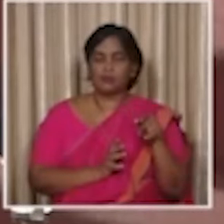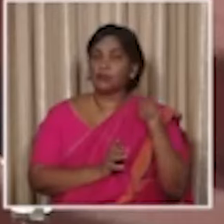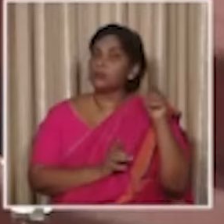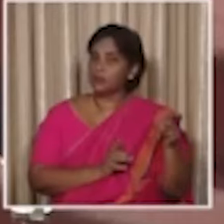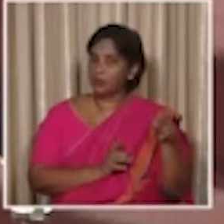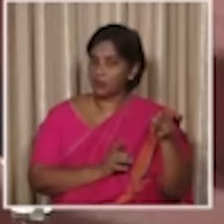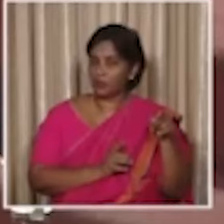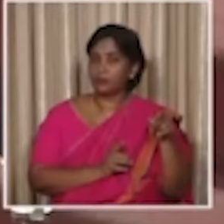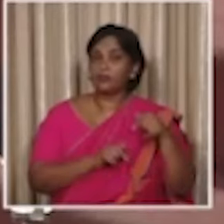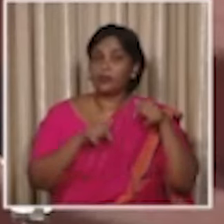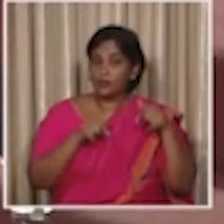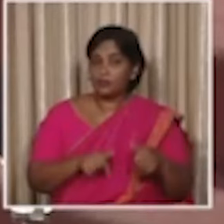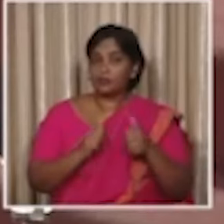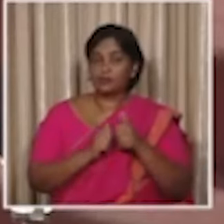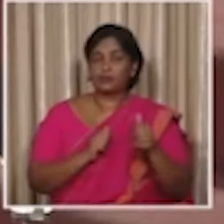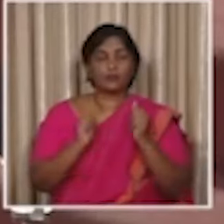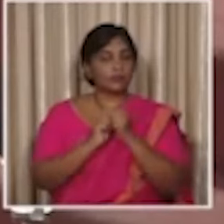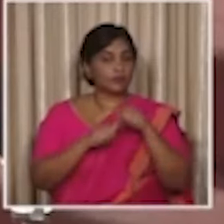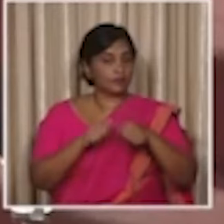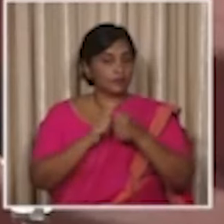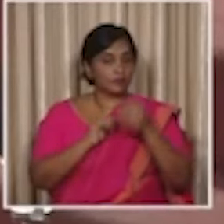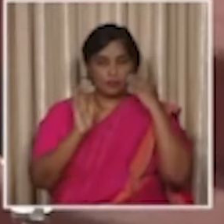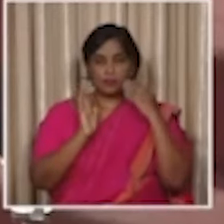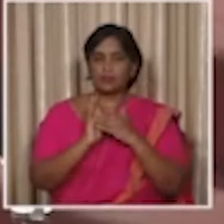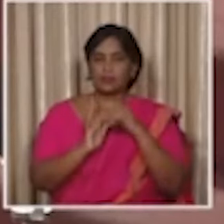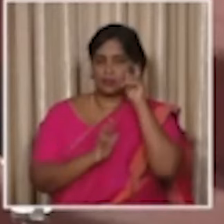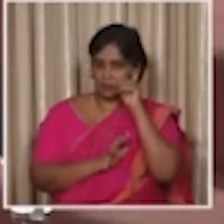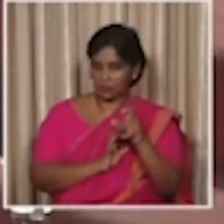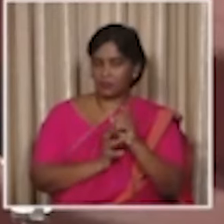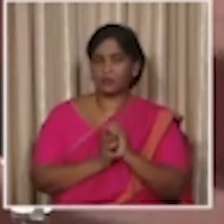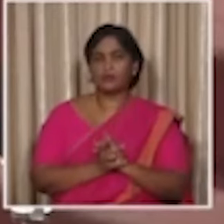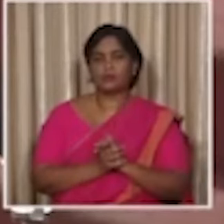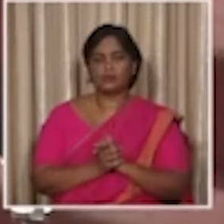एहिदी दैनकरण्यन्य कटयुक्त संबंधिंग अपि अरगन बेलुवट पास्से